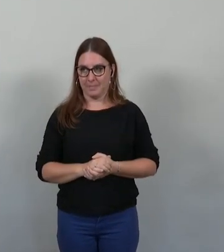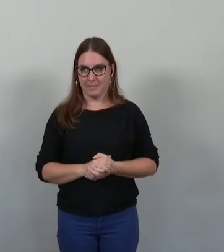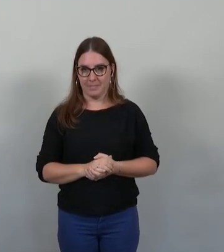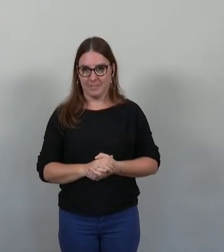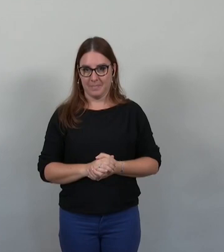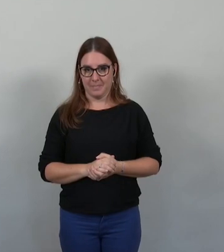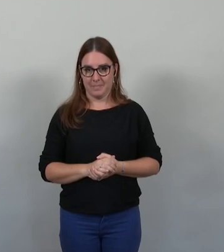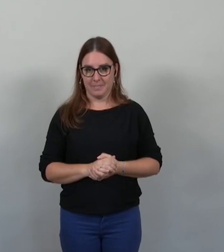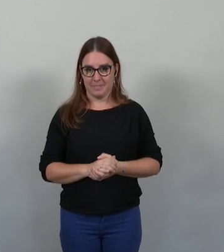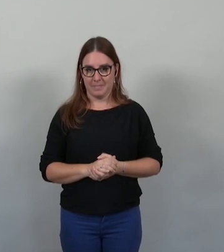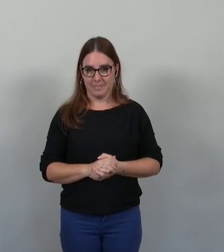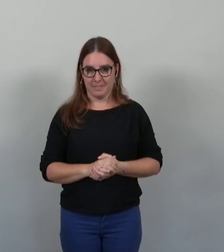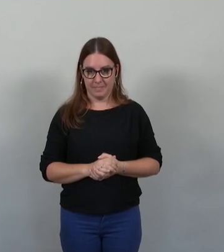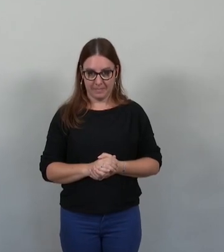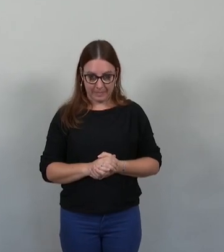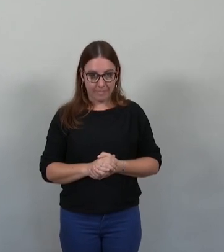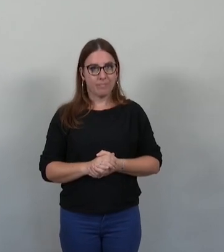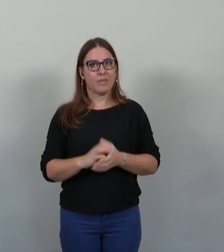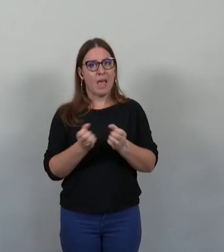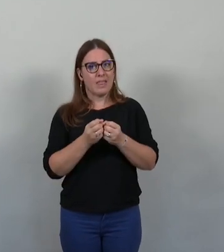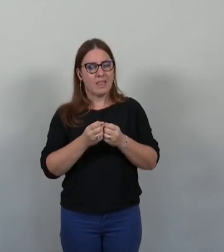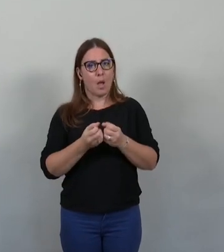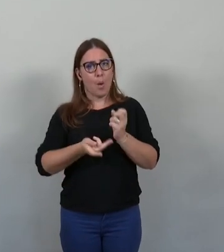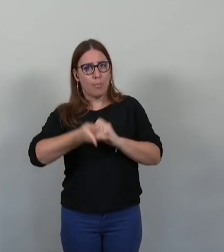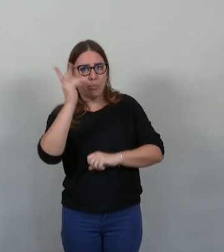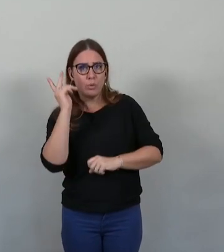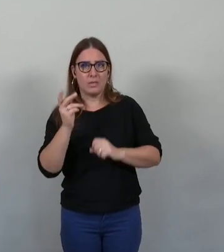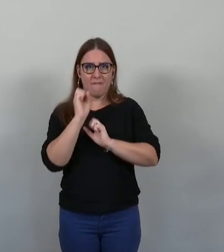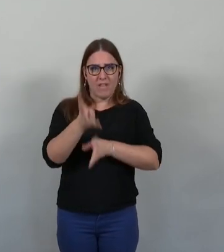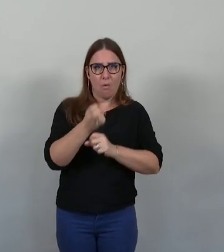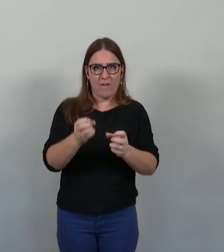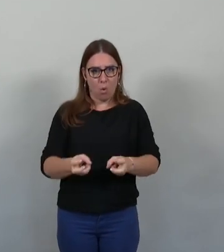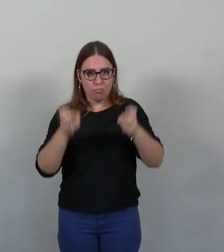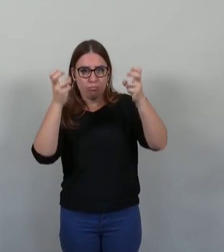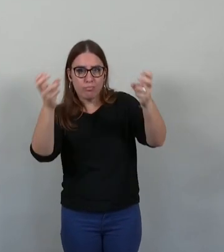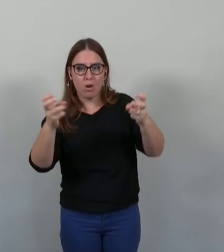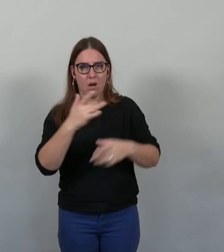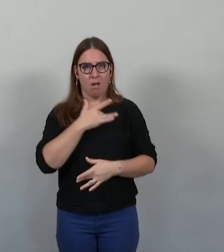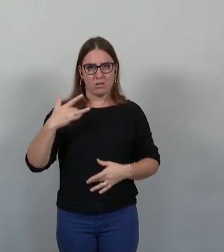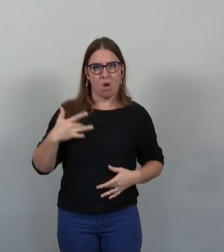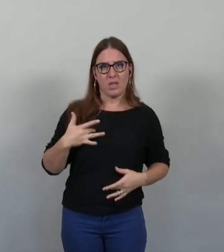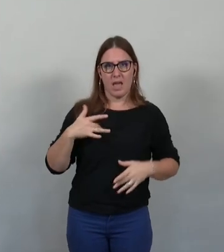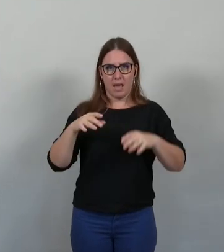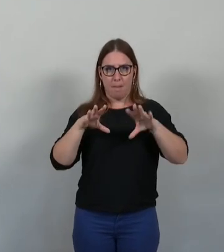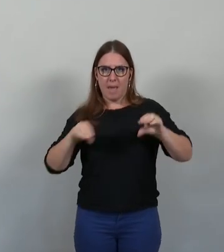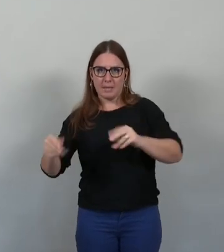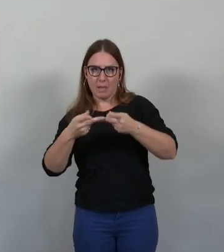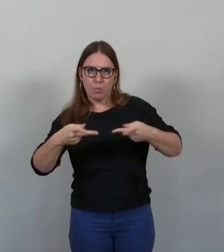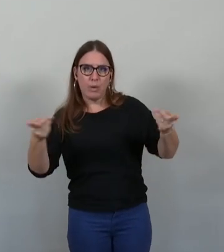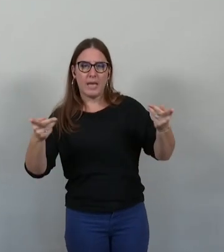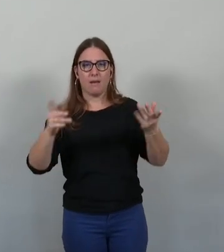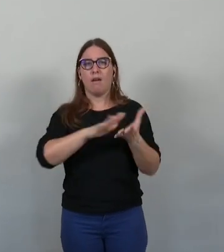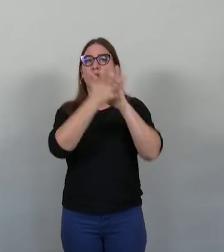vous ce développement de la pratique cyclable est un enjeu fort en terme de santé d'espace public et bien sûr de